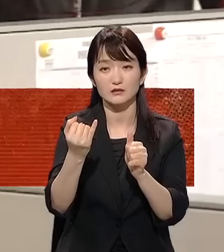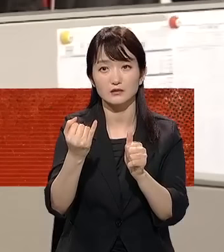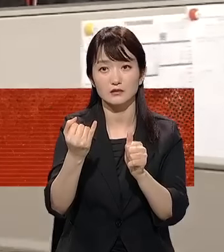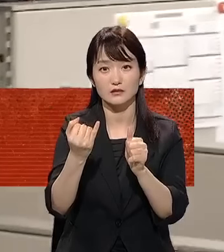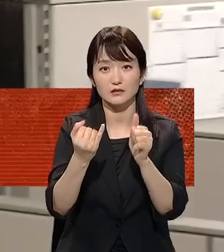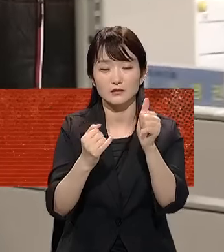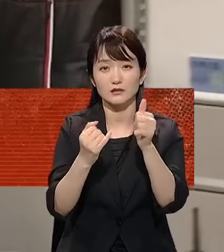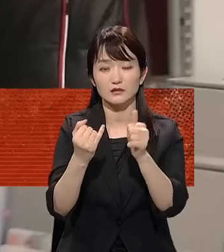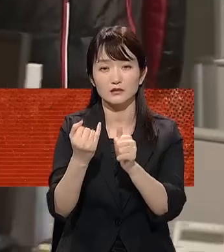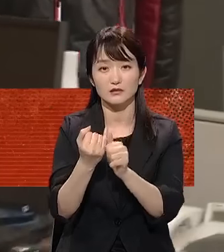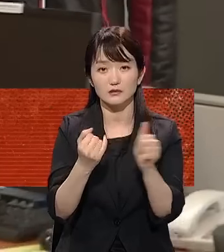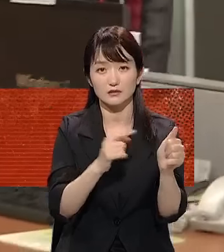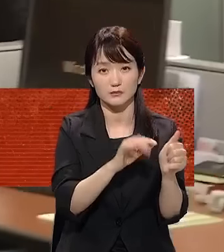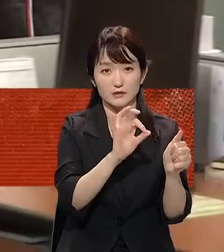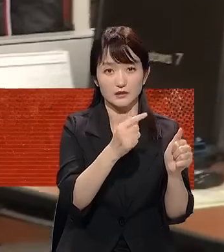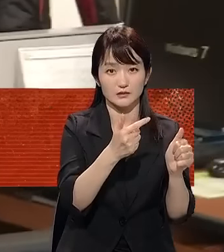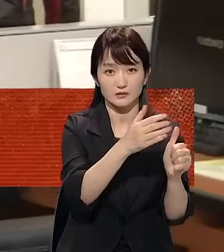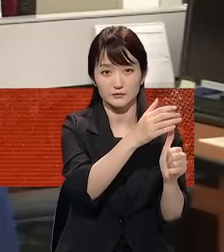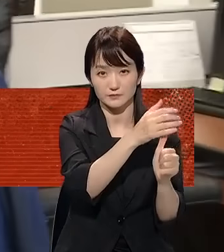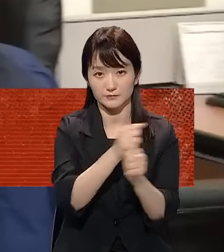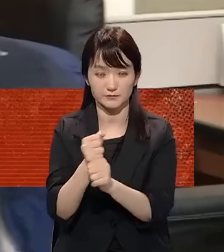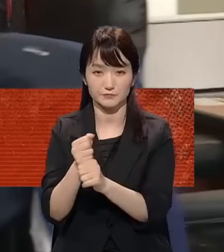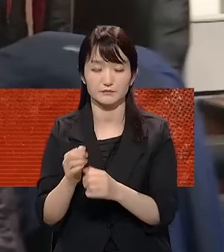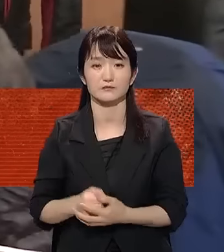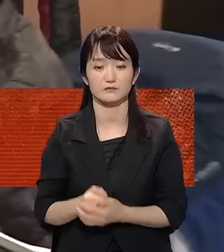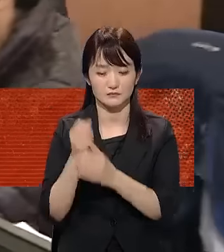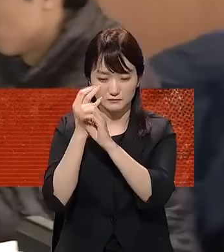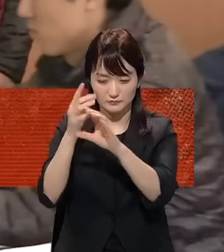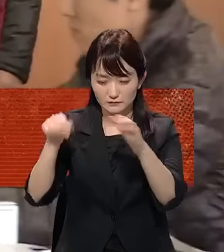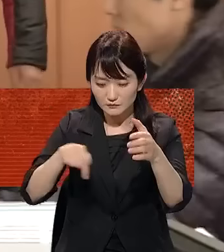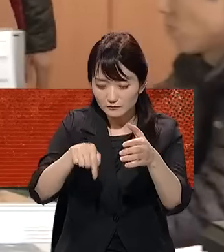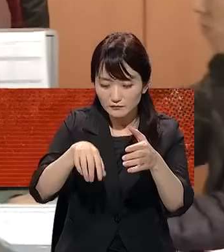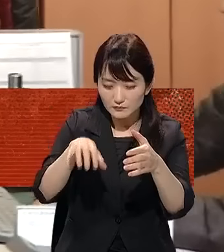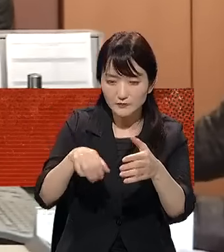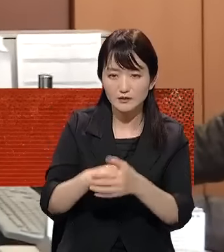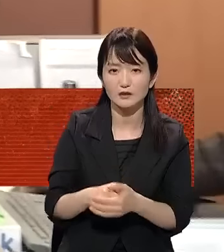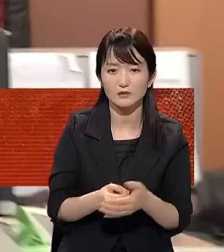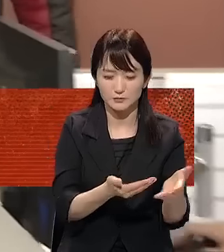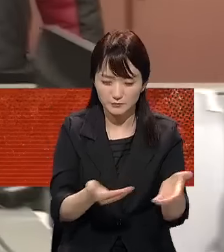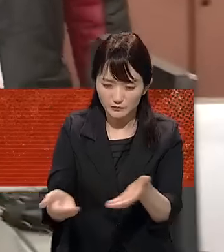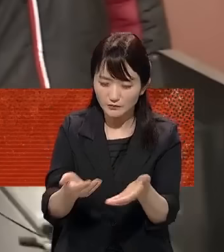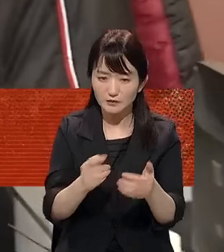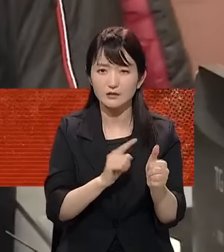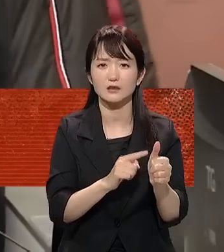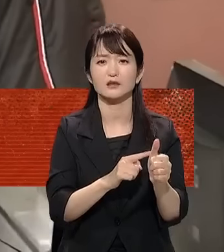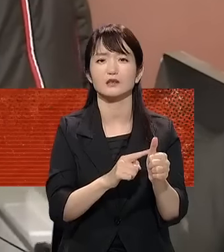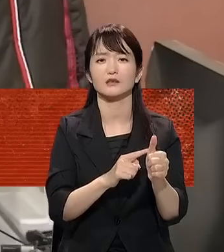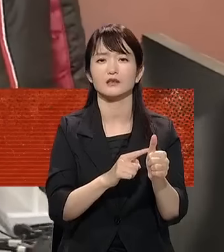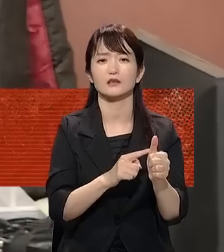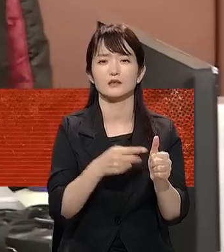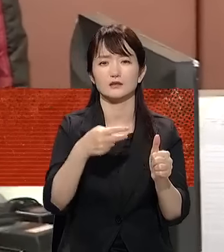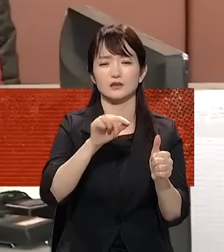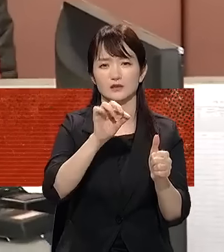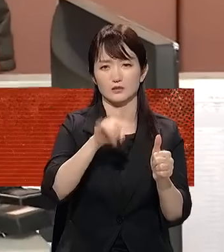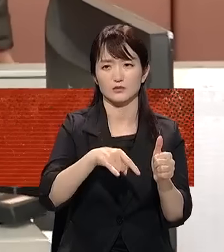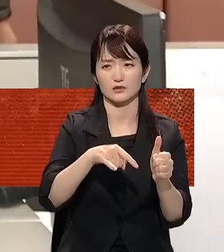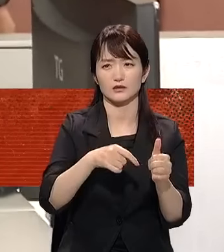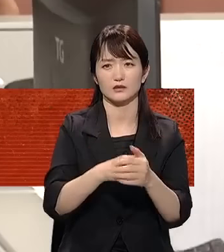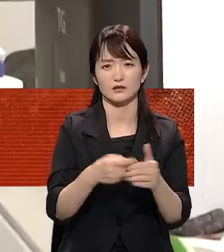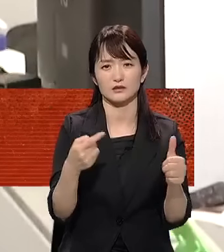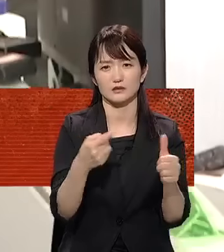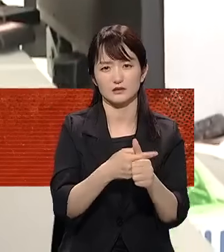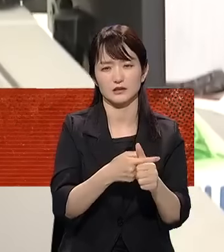사님 빈소에서 상준 우르를 하던 사위가 살인범으로 자 이게 참 놀랍죠 쌀뜰 아게 챙기던 사이가